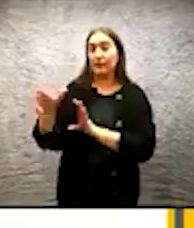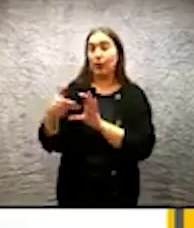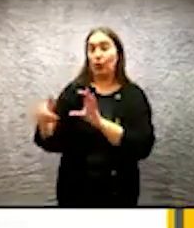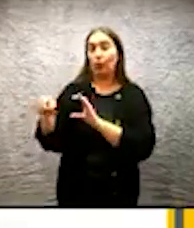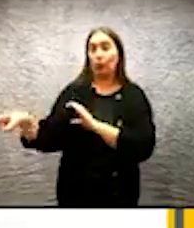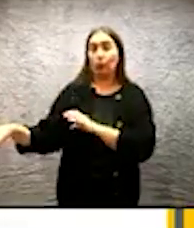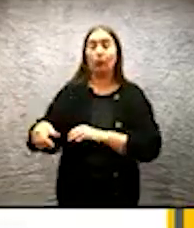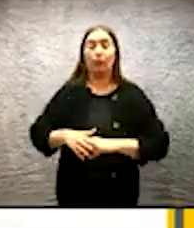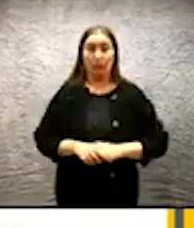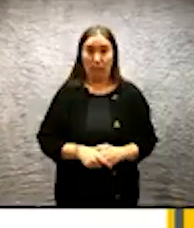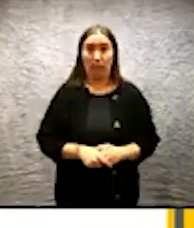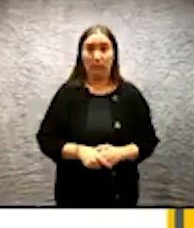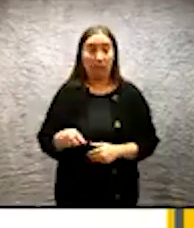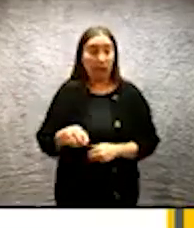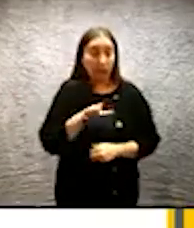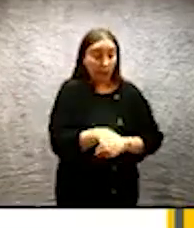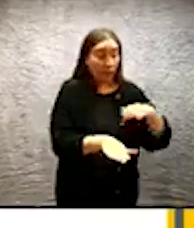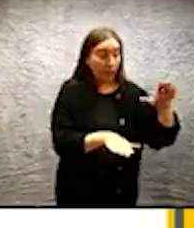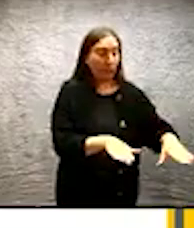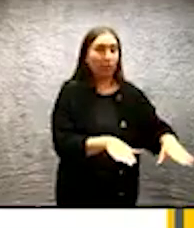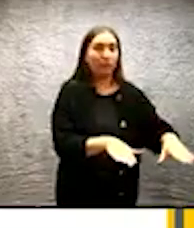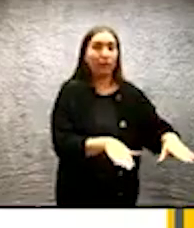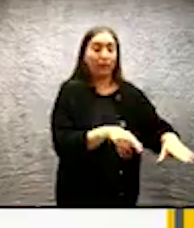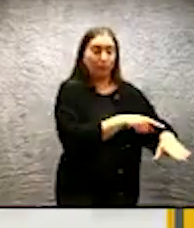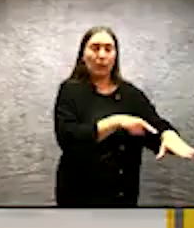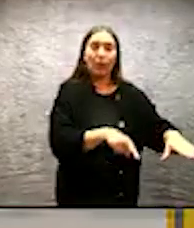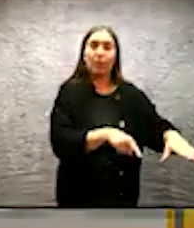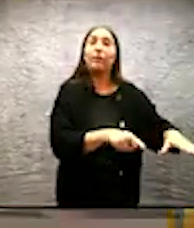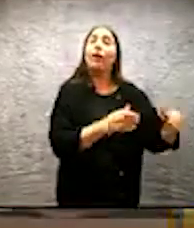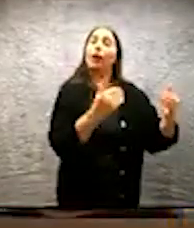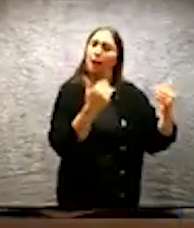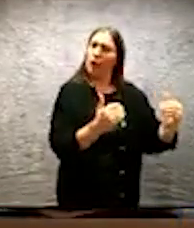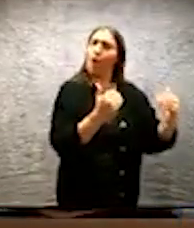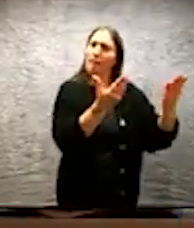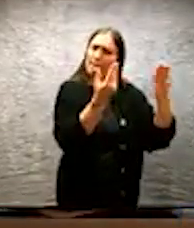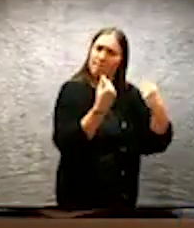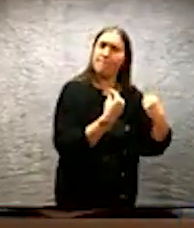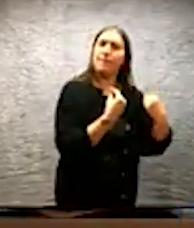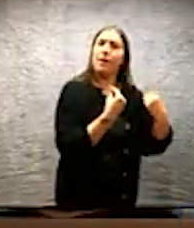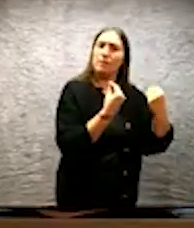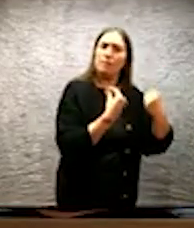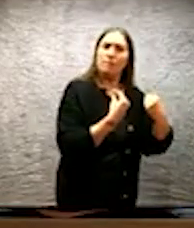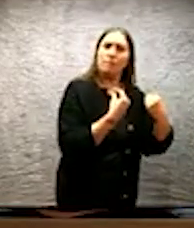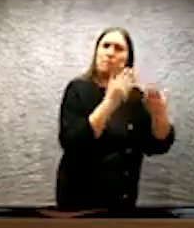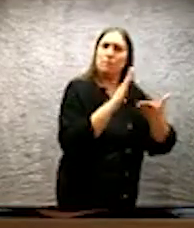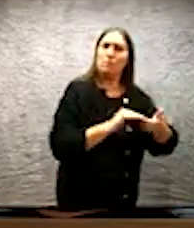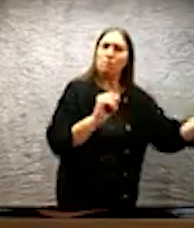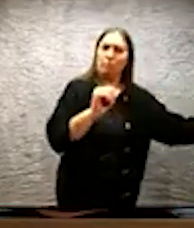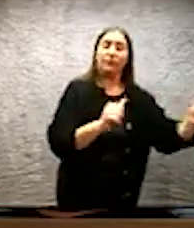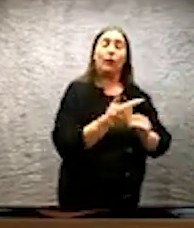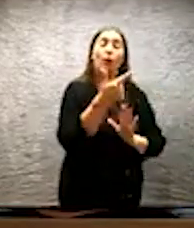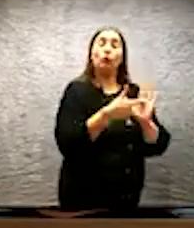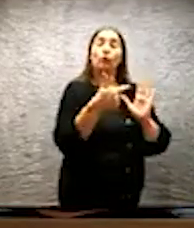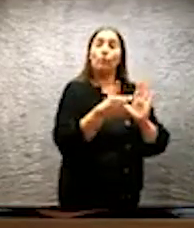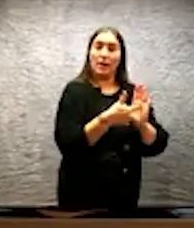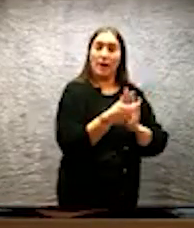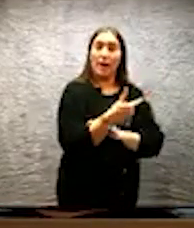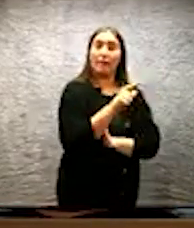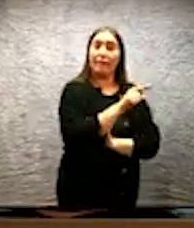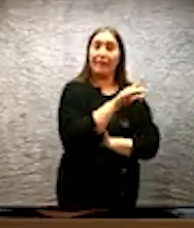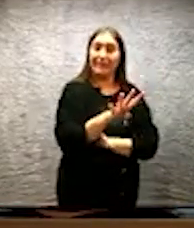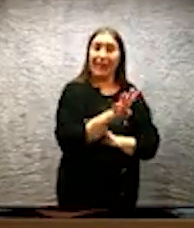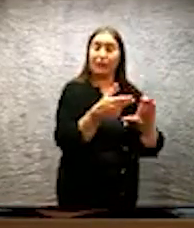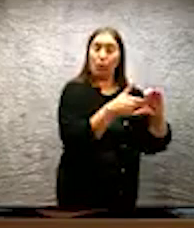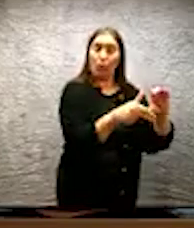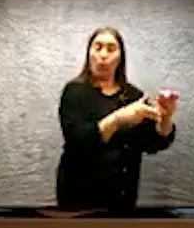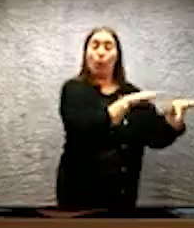atteint donc le minimum ont quand même été cédés. Hein, et ils ont été cédés à 2 024 € pour le premier